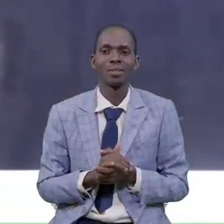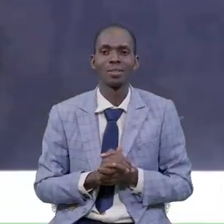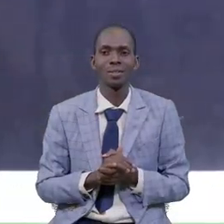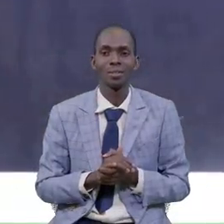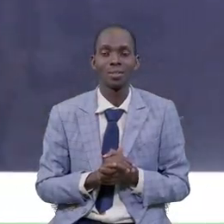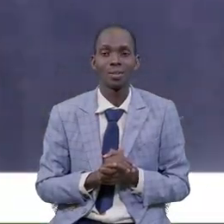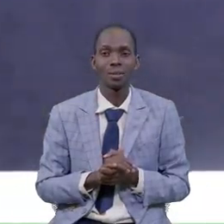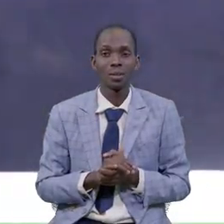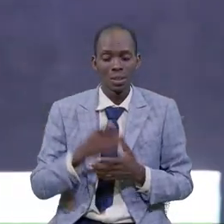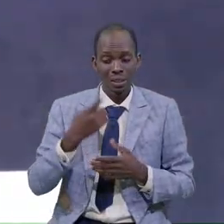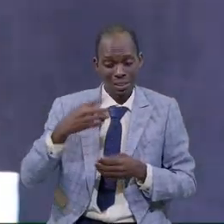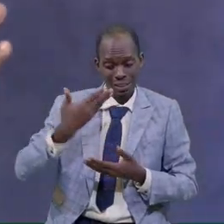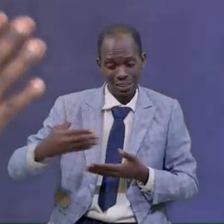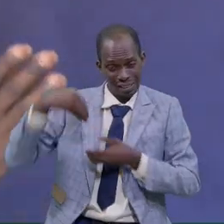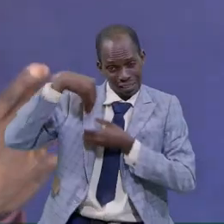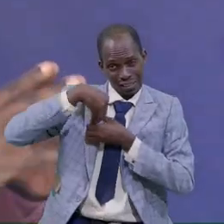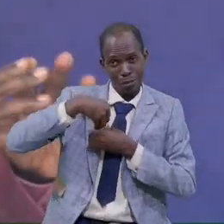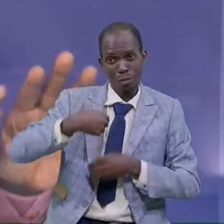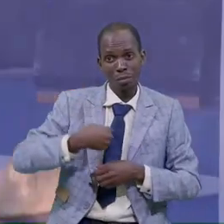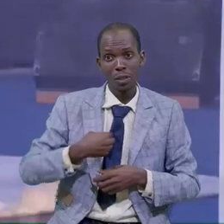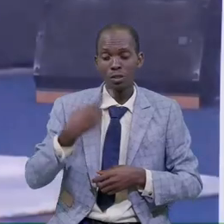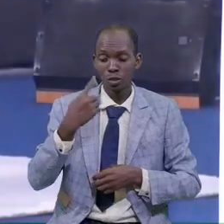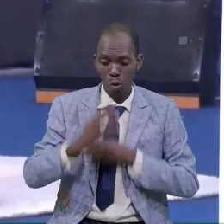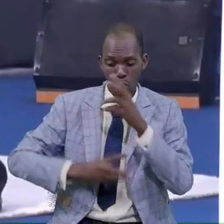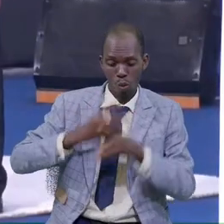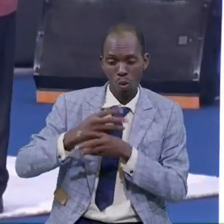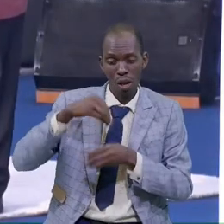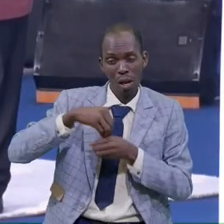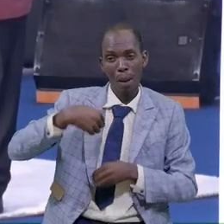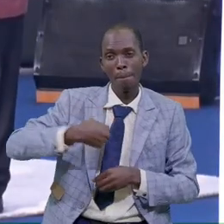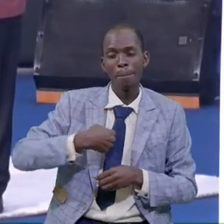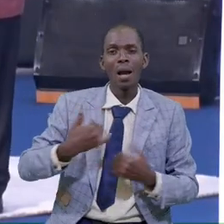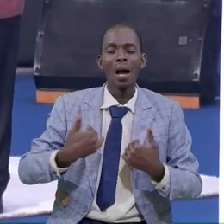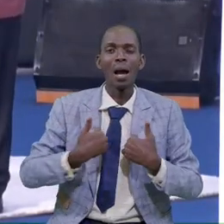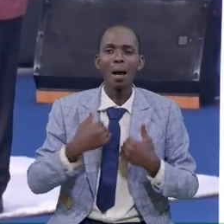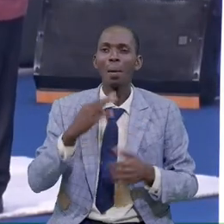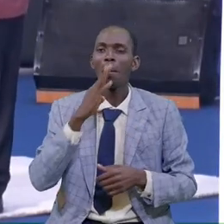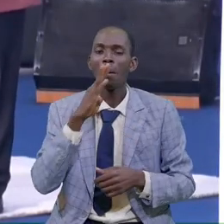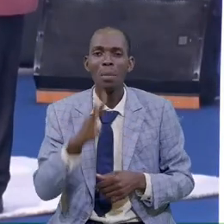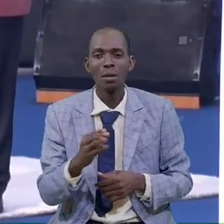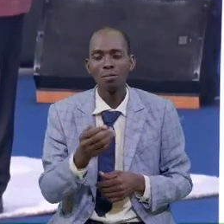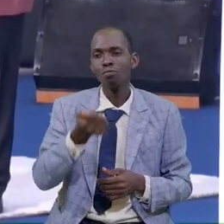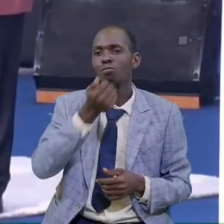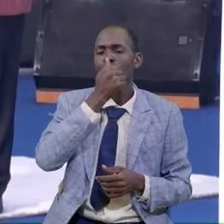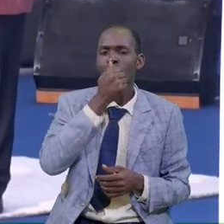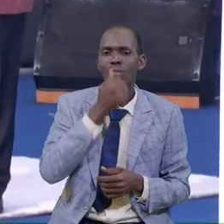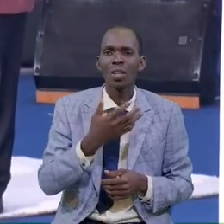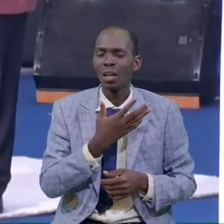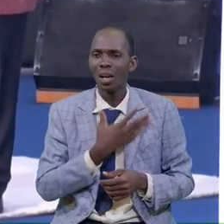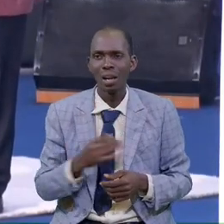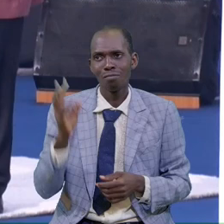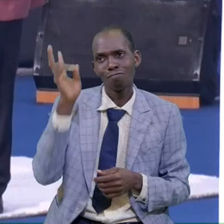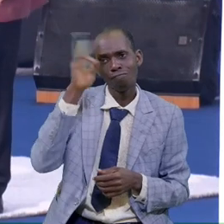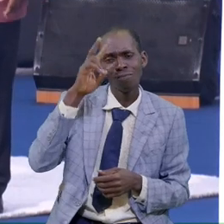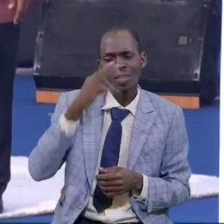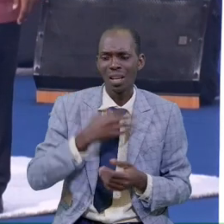La chose en moi, le monde en moi, était dormant et mort. Parce